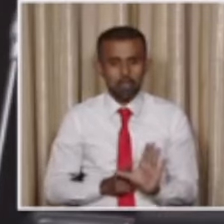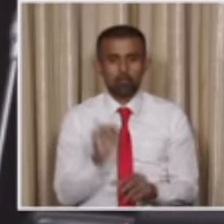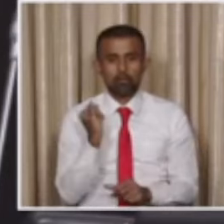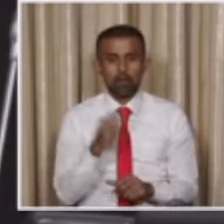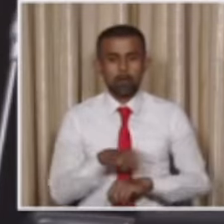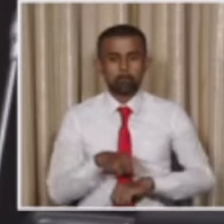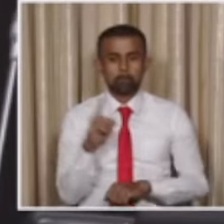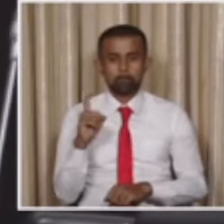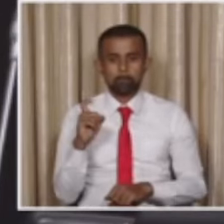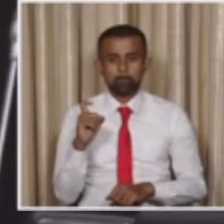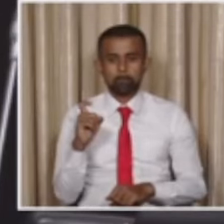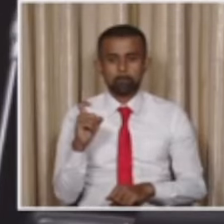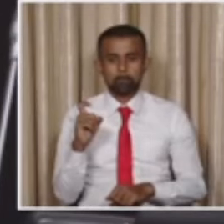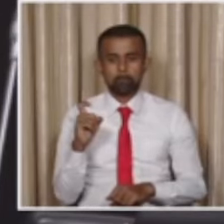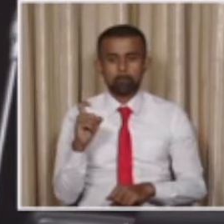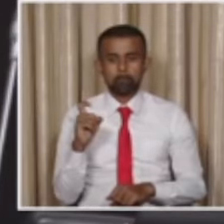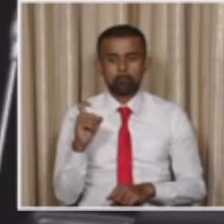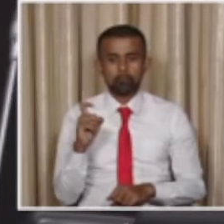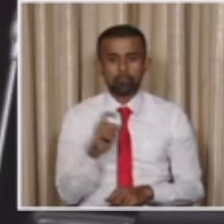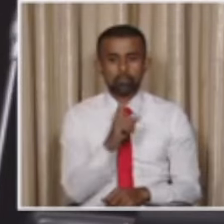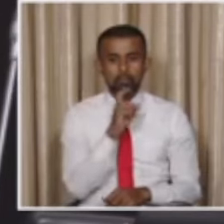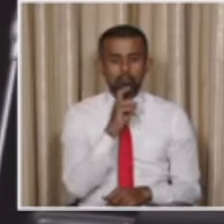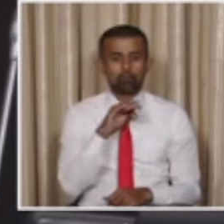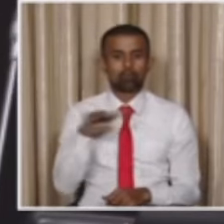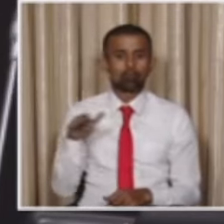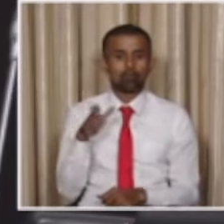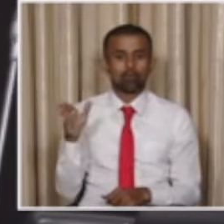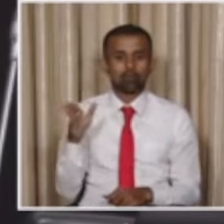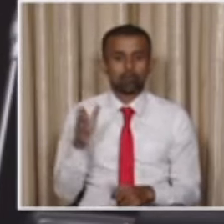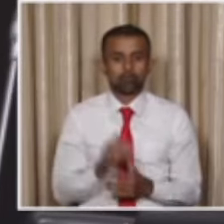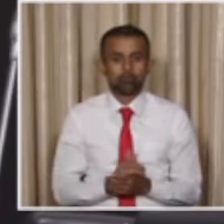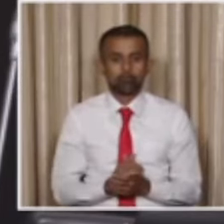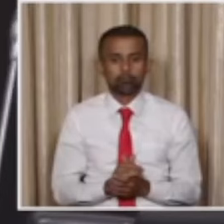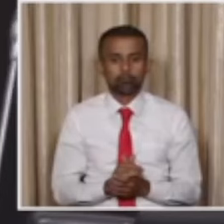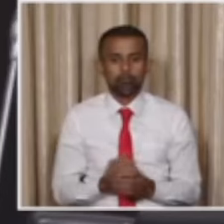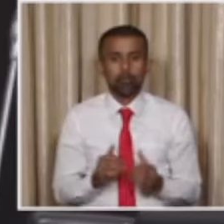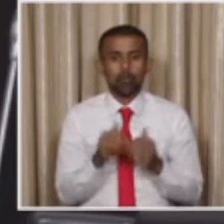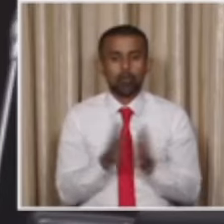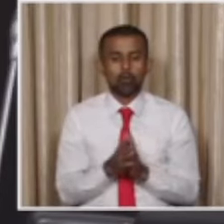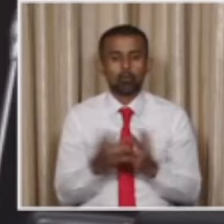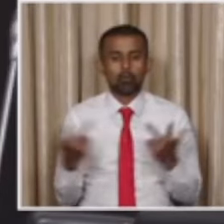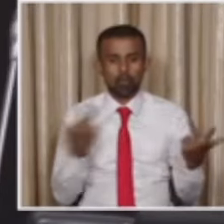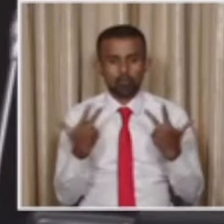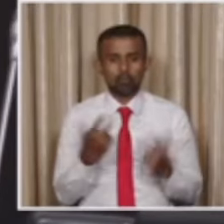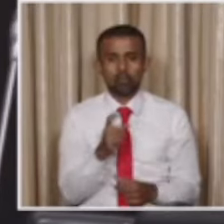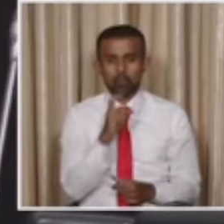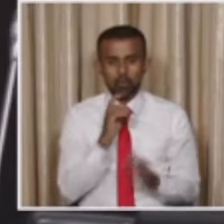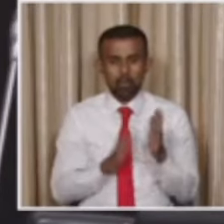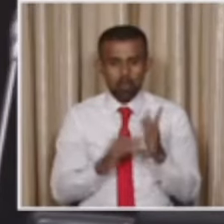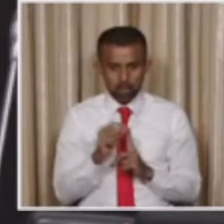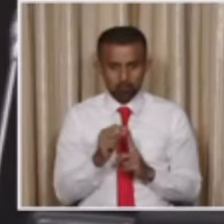වැය භාගයක්. එතකොට මේ අධිකරණ ශේෂ්ත්‍රේ. එතකොට මේ ඔක්කොටම වැණුම් අහන්න ඕන අධිකරණ ඇමති